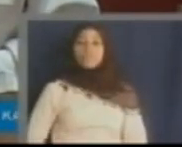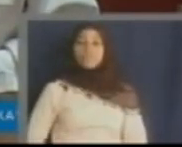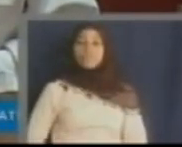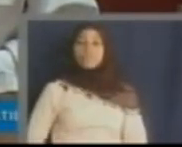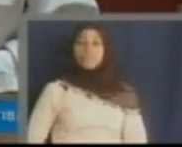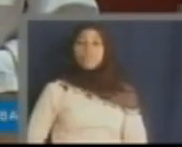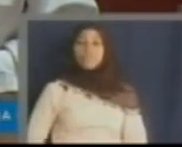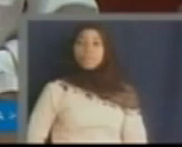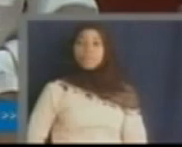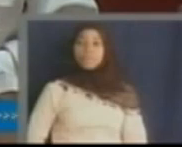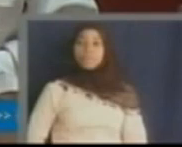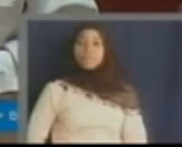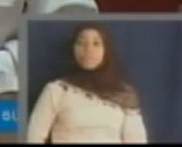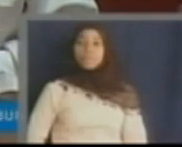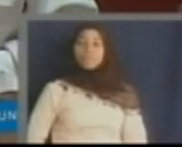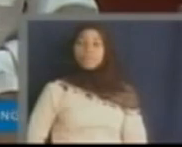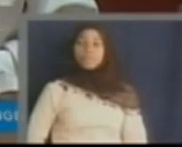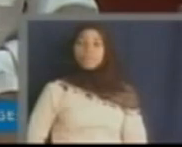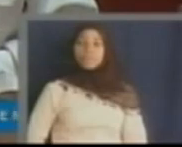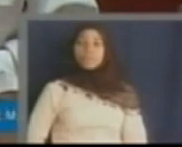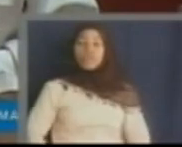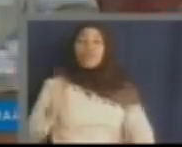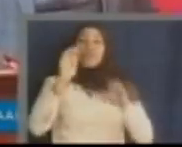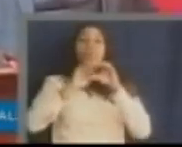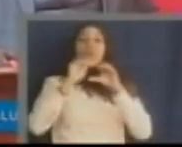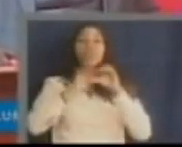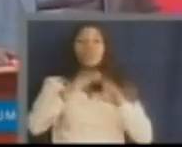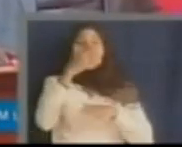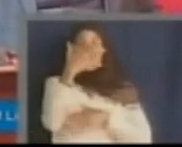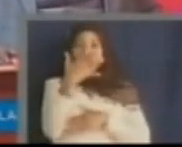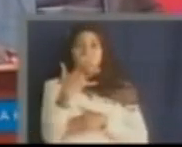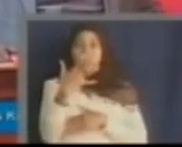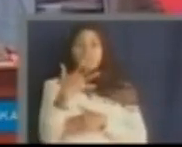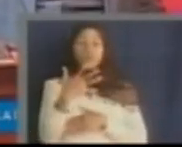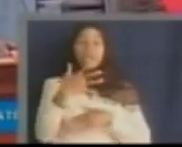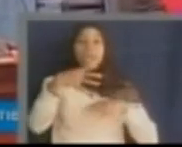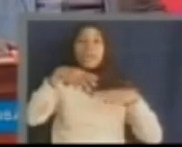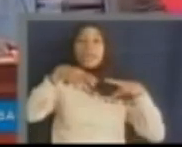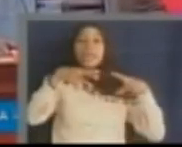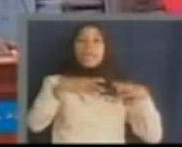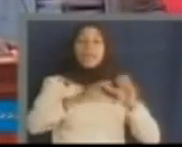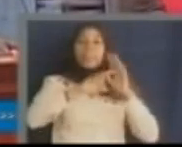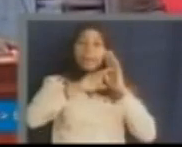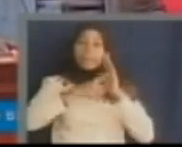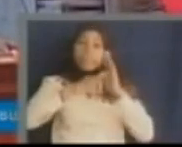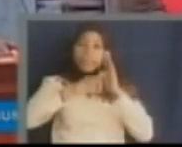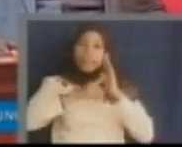wajumbe watano kwa mujibu wa kanuni ya 58.1D, kamati ya kanuni na haki za bunge ilibaini yafuatayo.